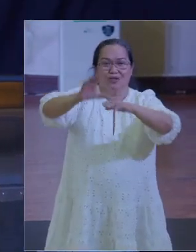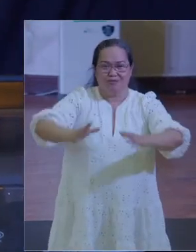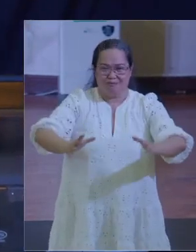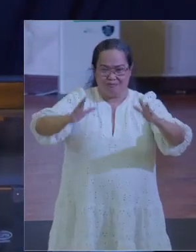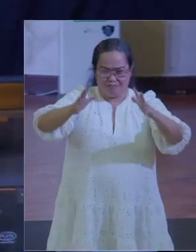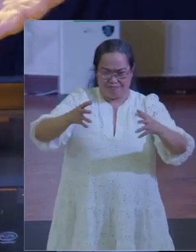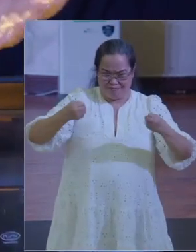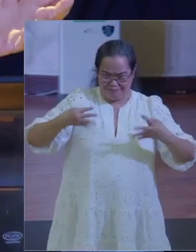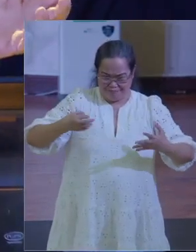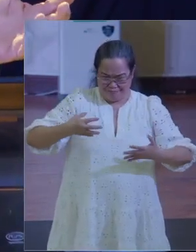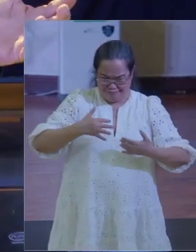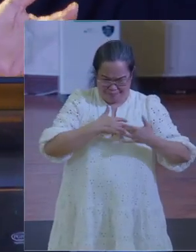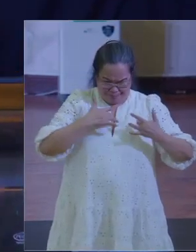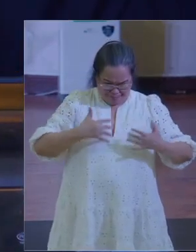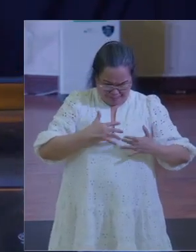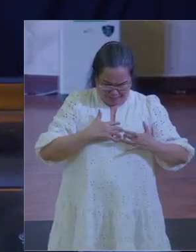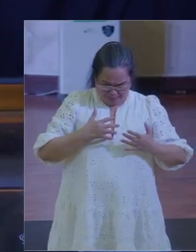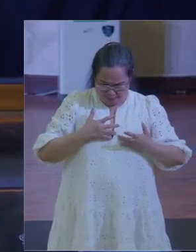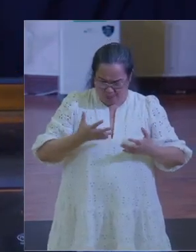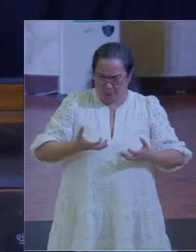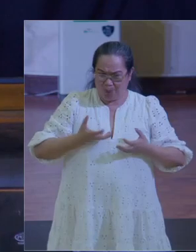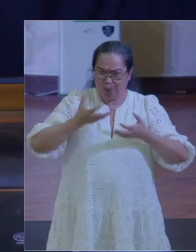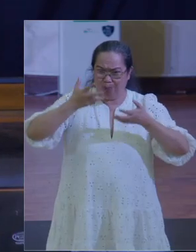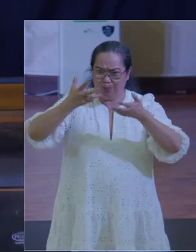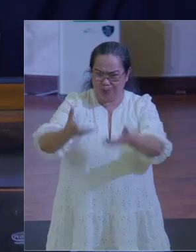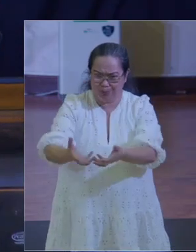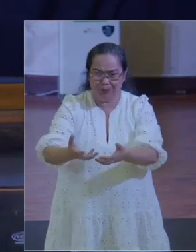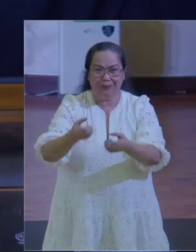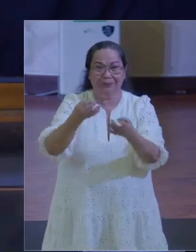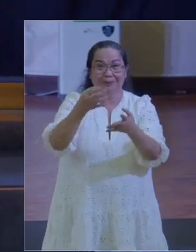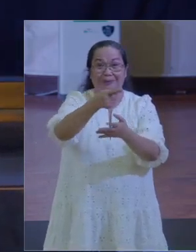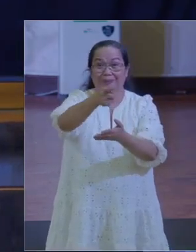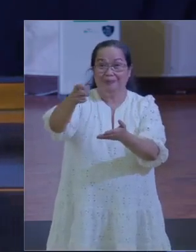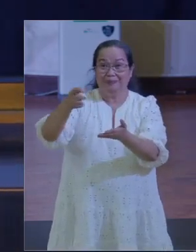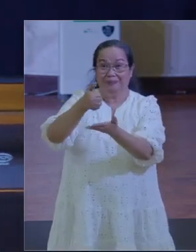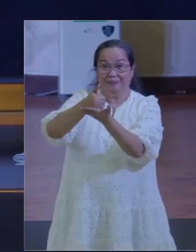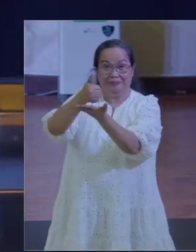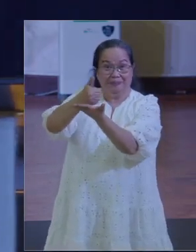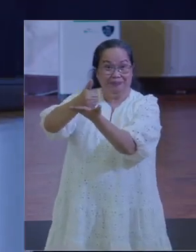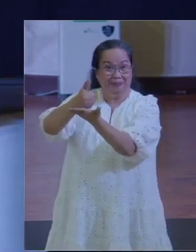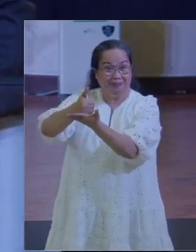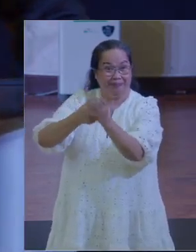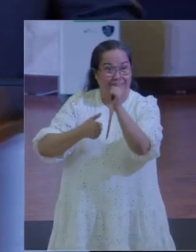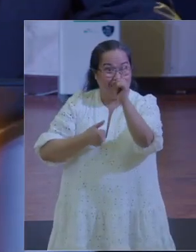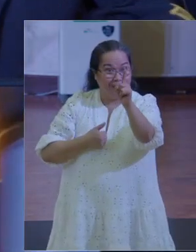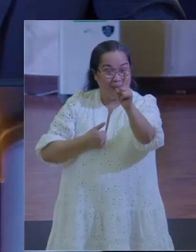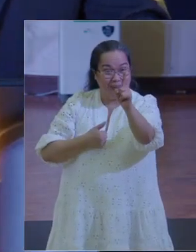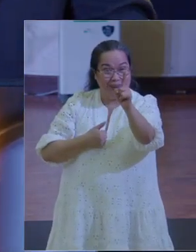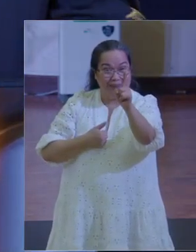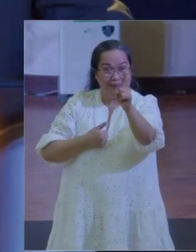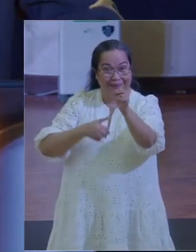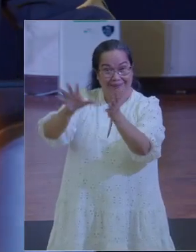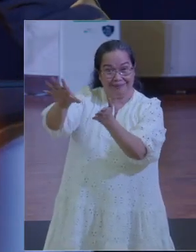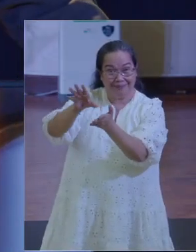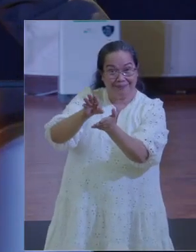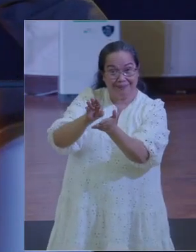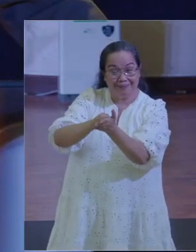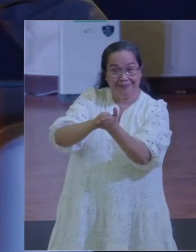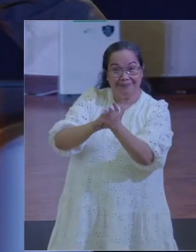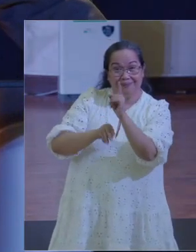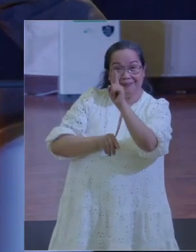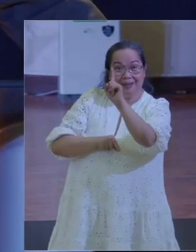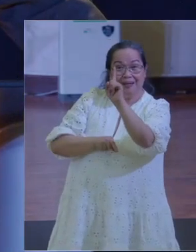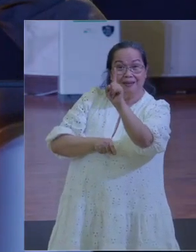the abundance of the heart. Now, marami po ngayon na tumutulong merong isa po, ginaya niya yung ginagawa ng